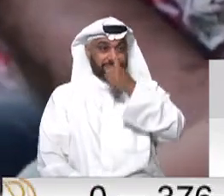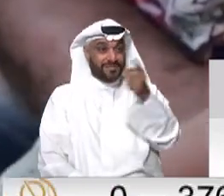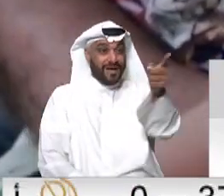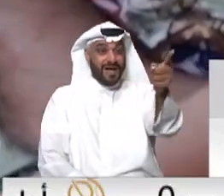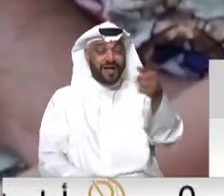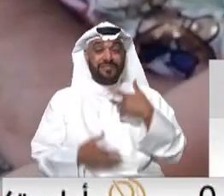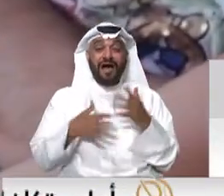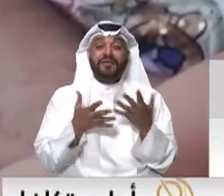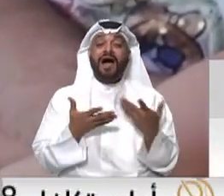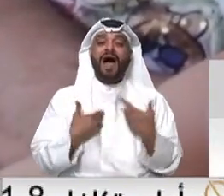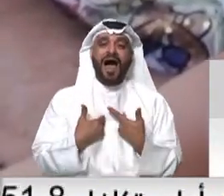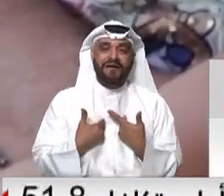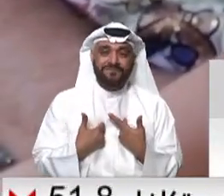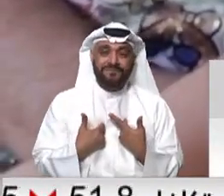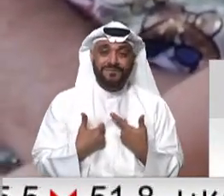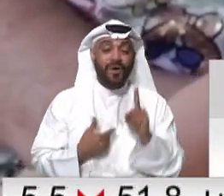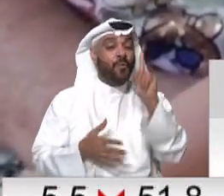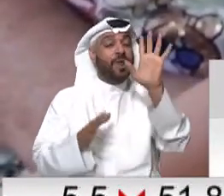بخاف